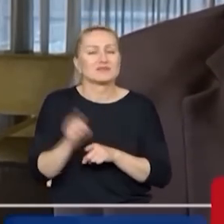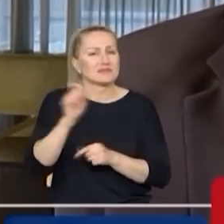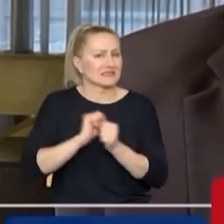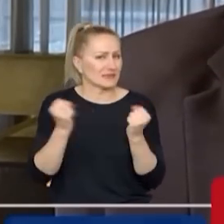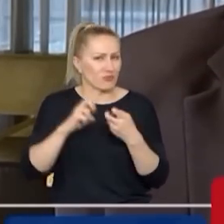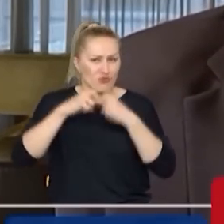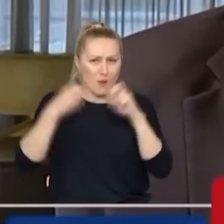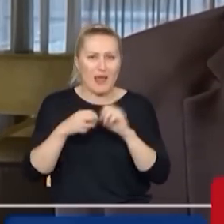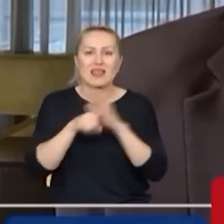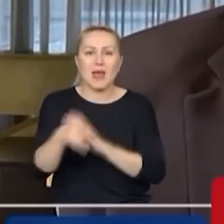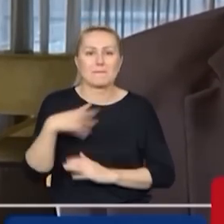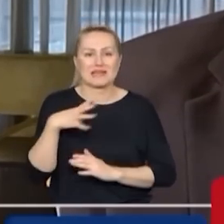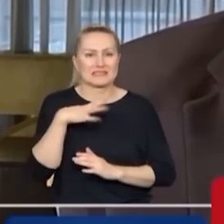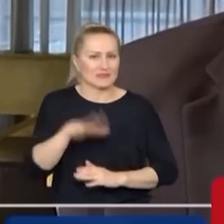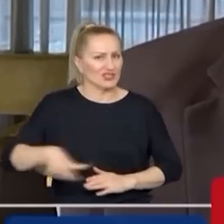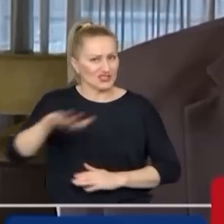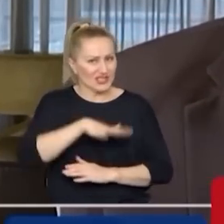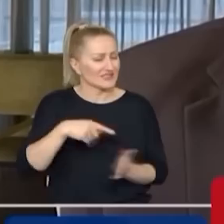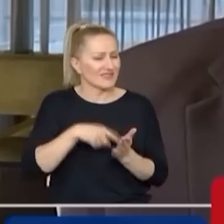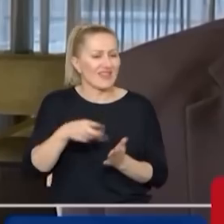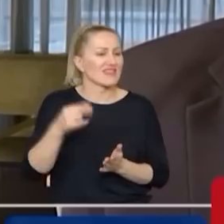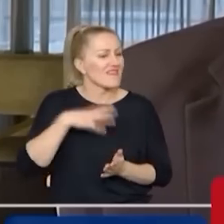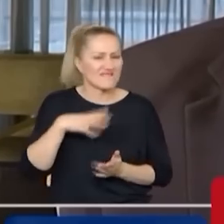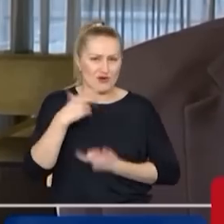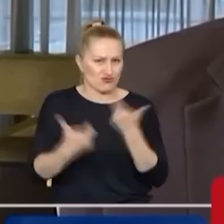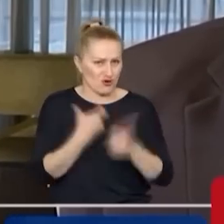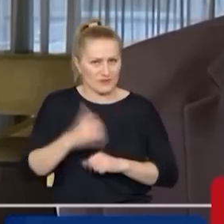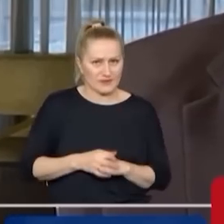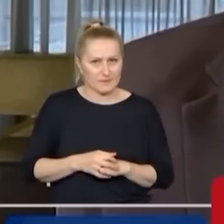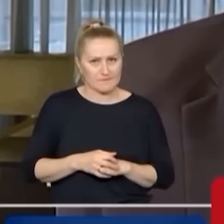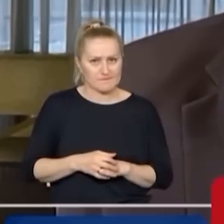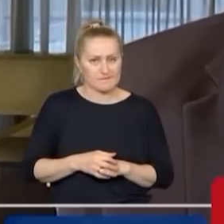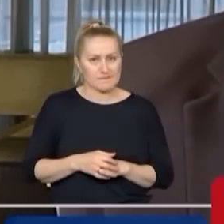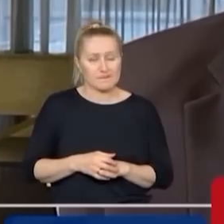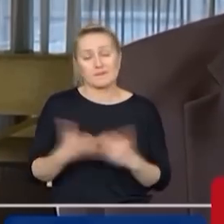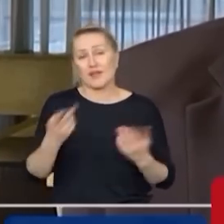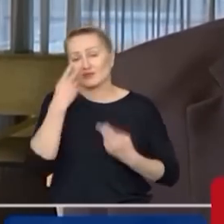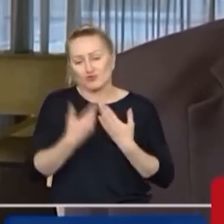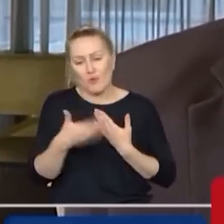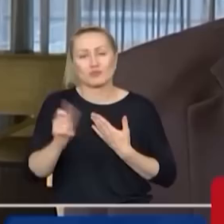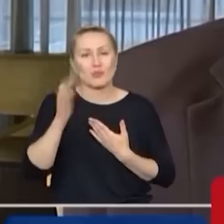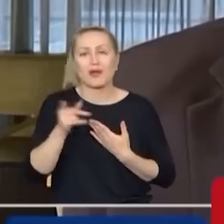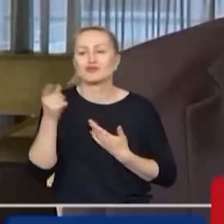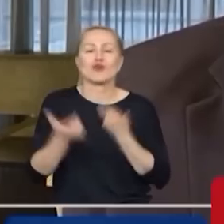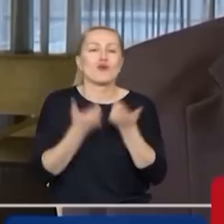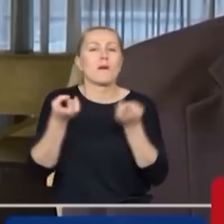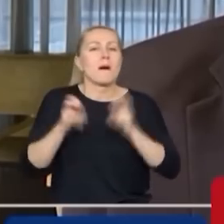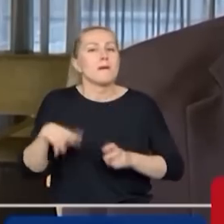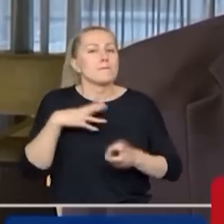dla bezpieczeństwa naszego kraju i nie warto iść tą drogą. No, zobaczymy. On stwarza problem